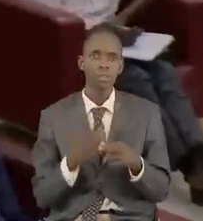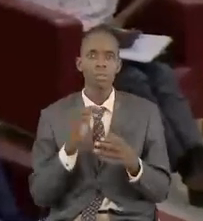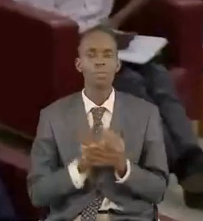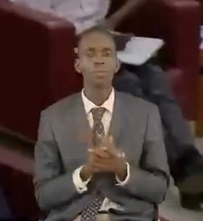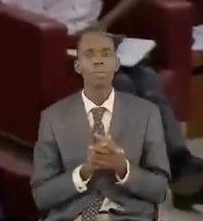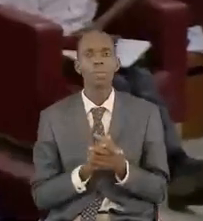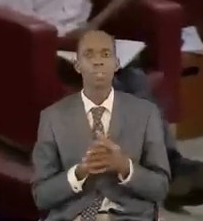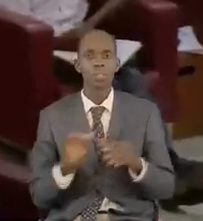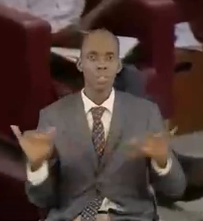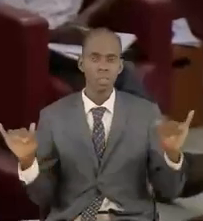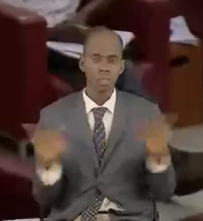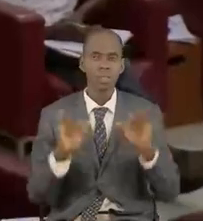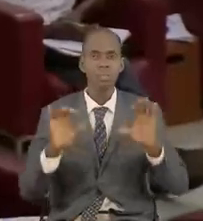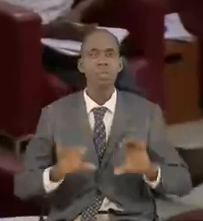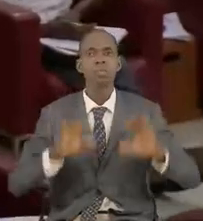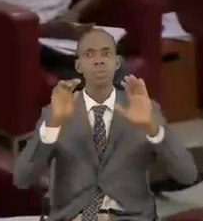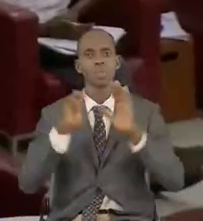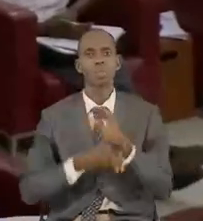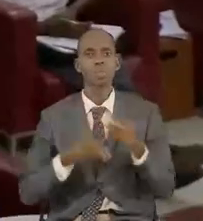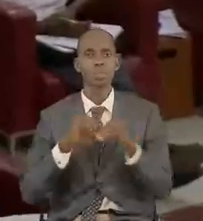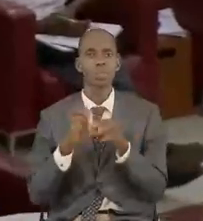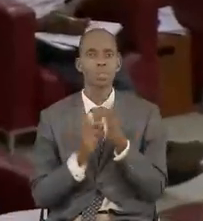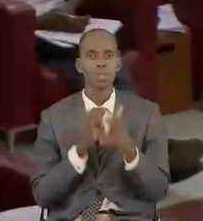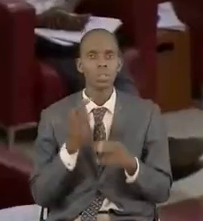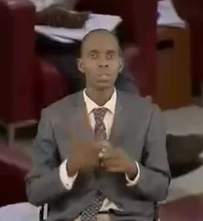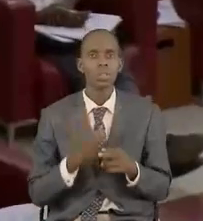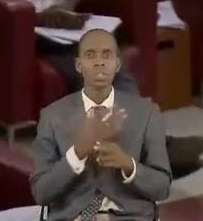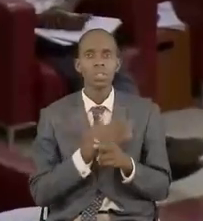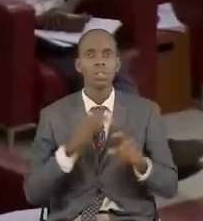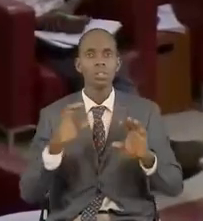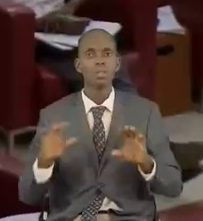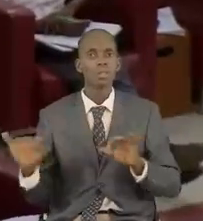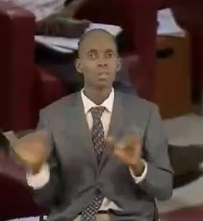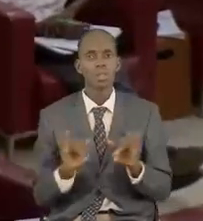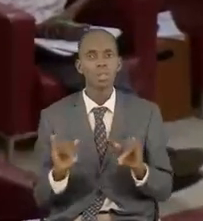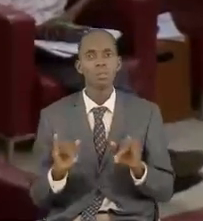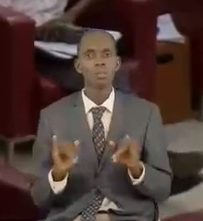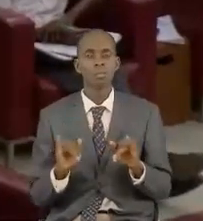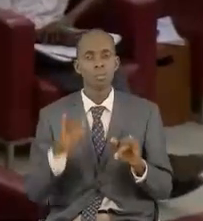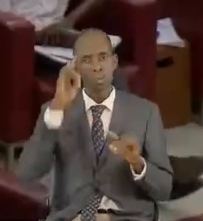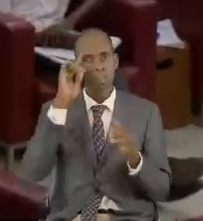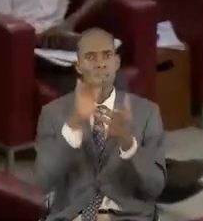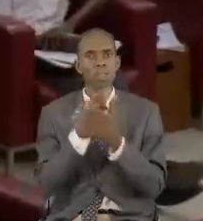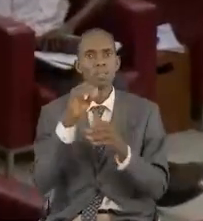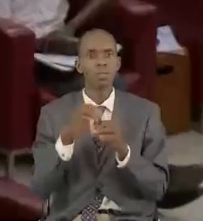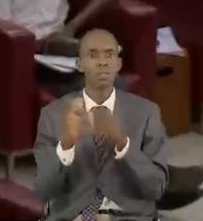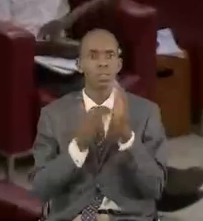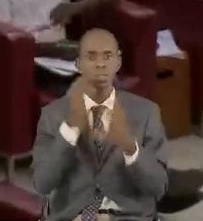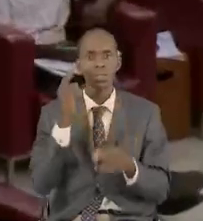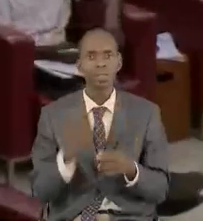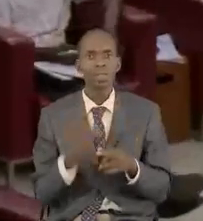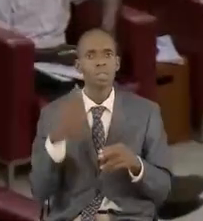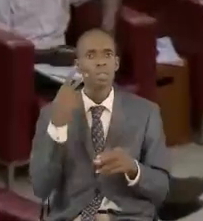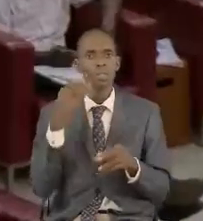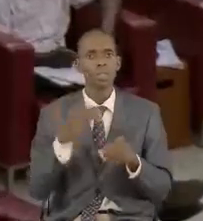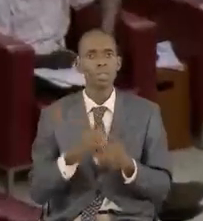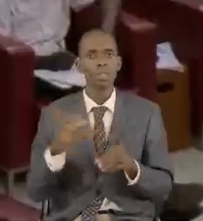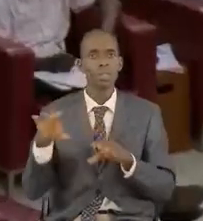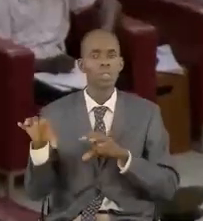engagement la même conviction au nom de Jésus-Christ acte 18